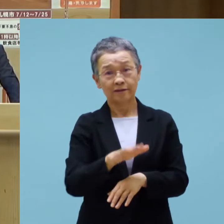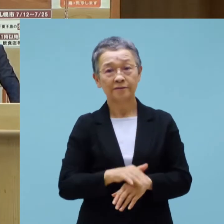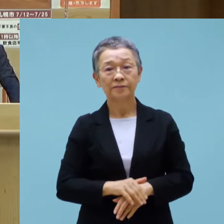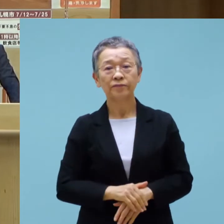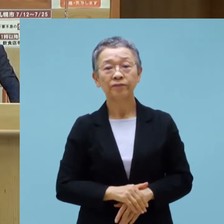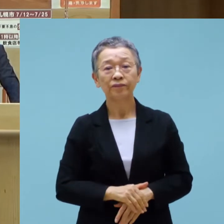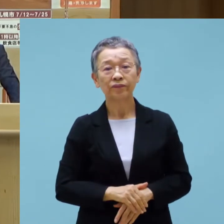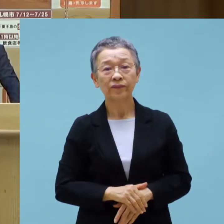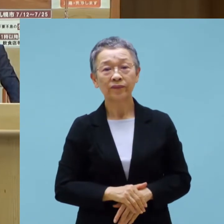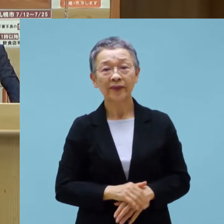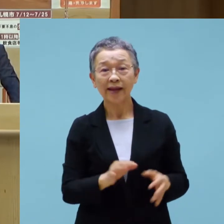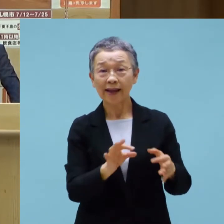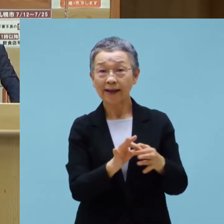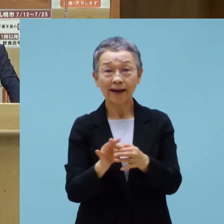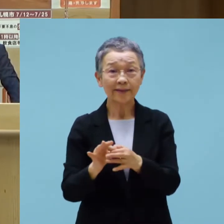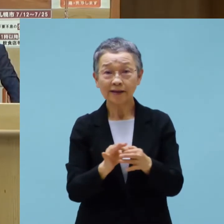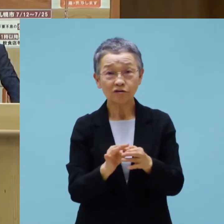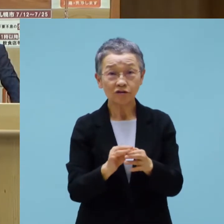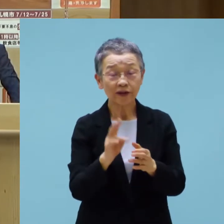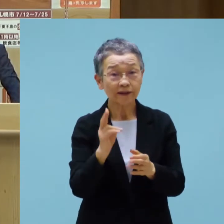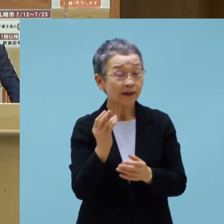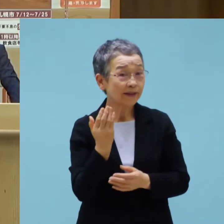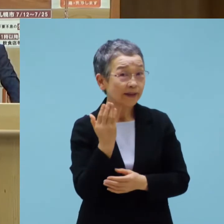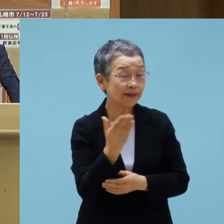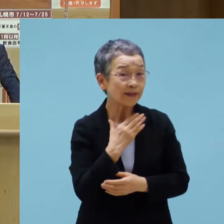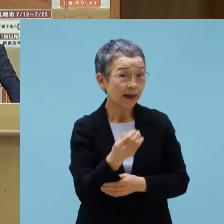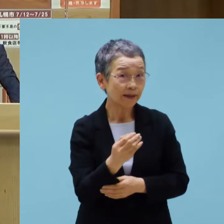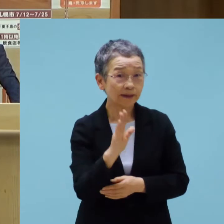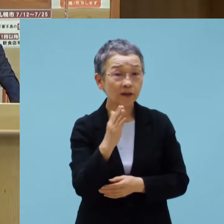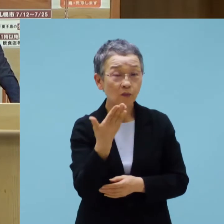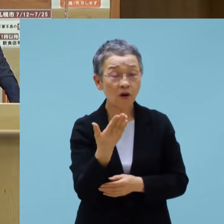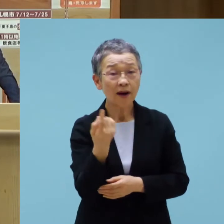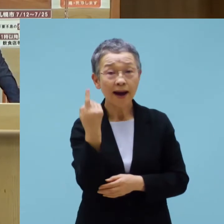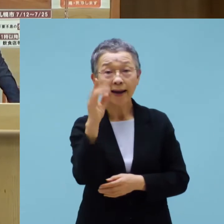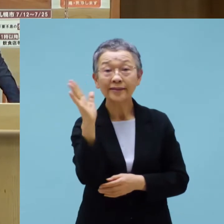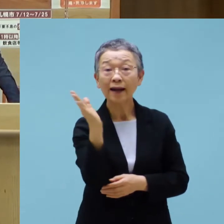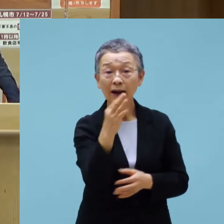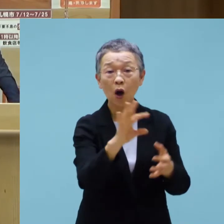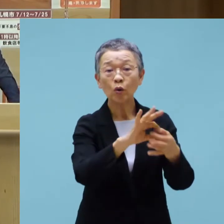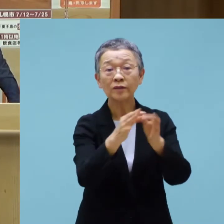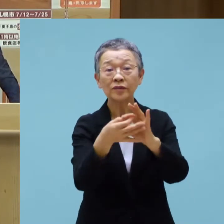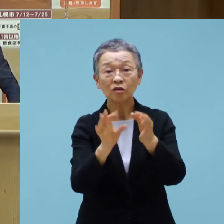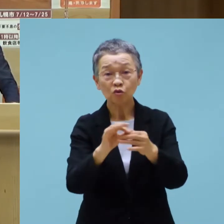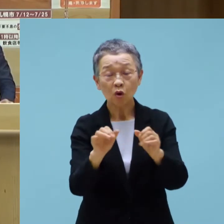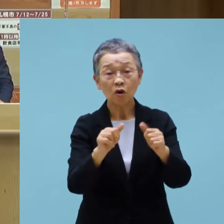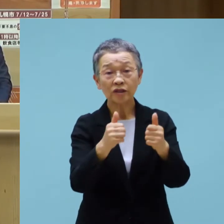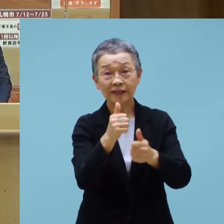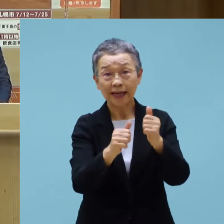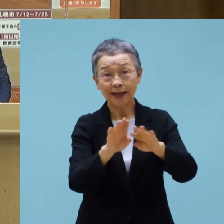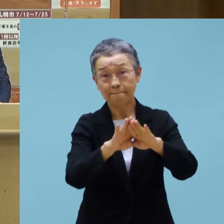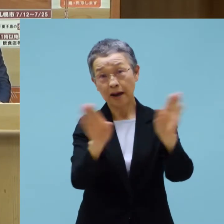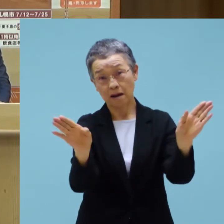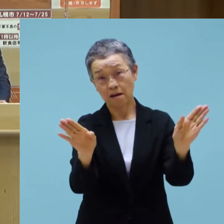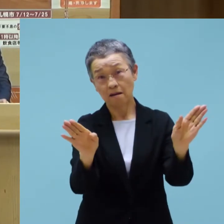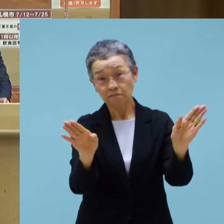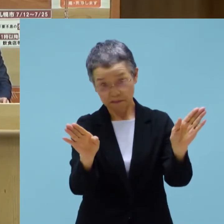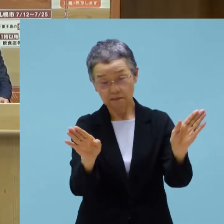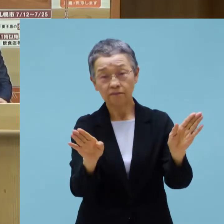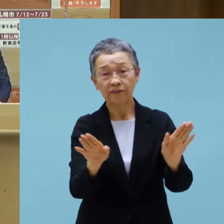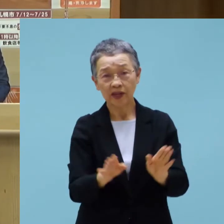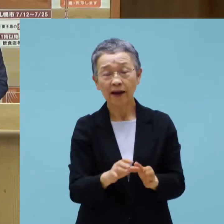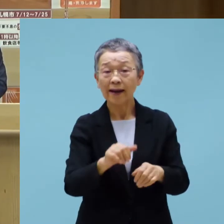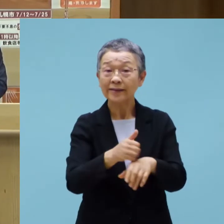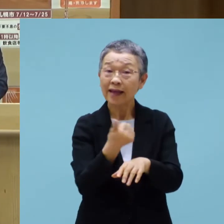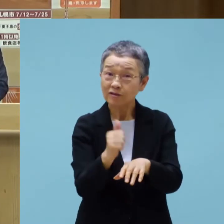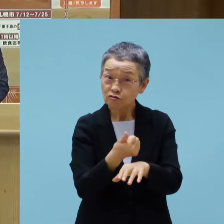関連するような形で聞かせてもらうんですけども、あの、まあ、明日からオリンピックの試合が行われるということで、まあ、選手であったり関係者の方の